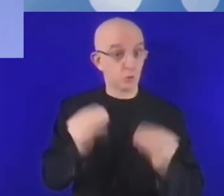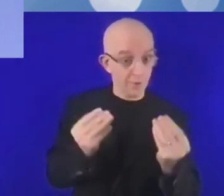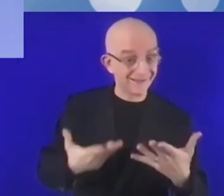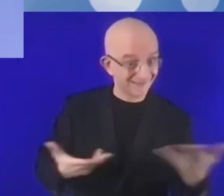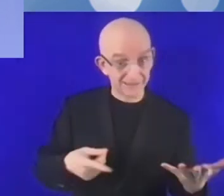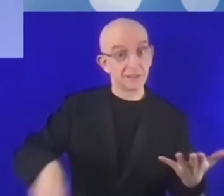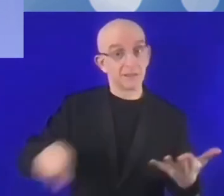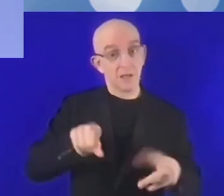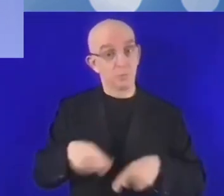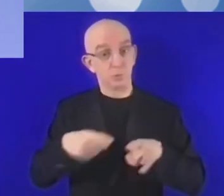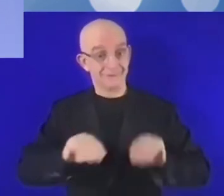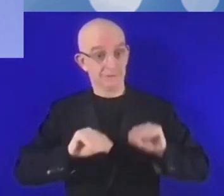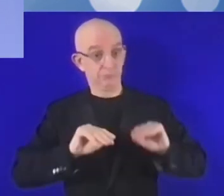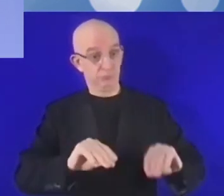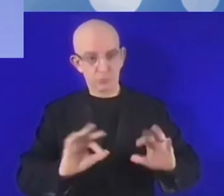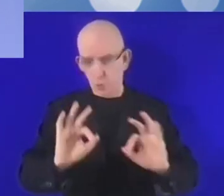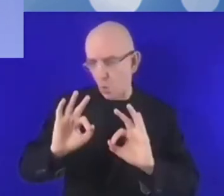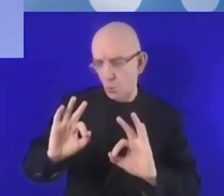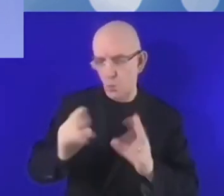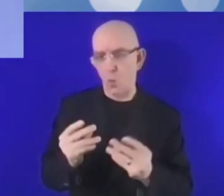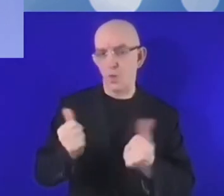乐观的看，我看到